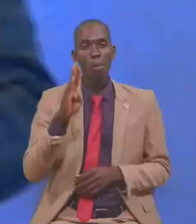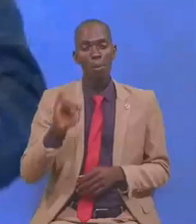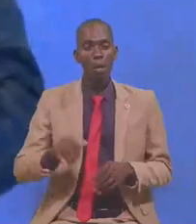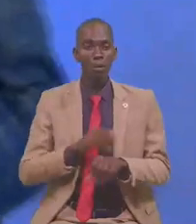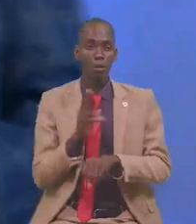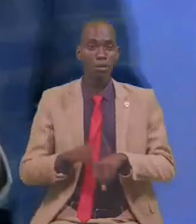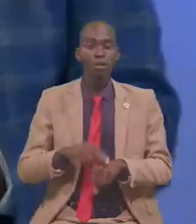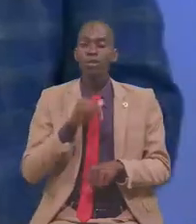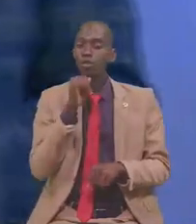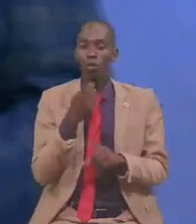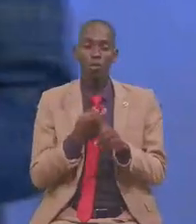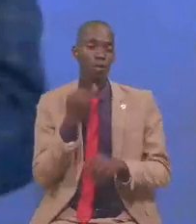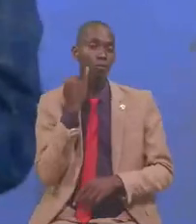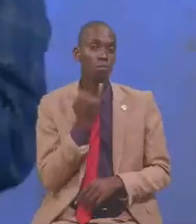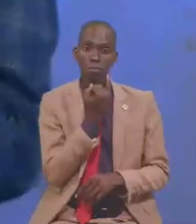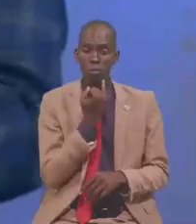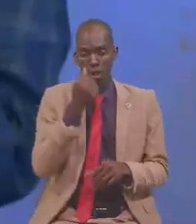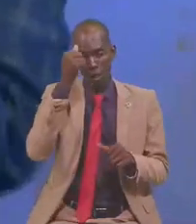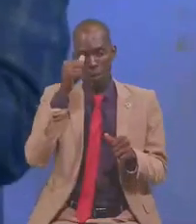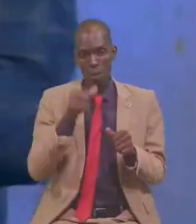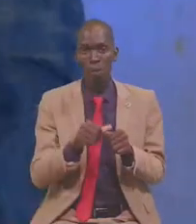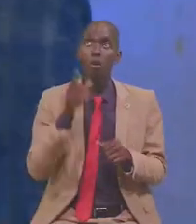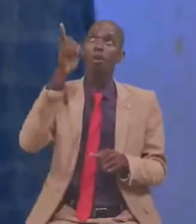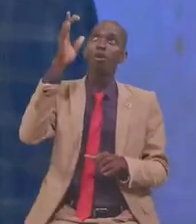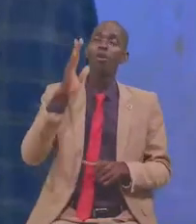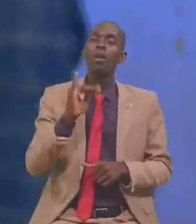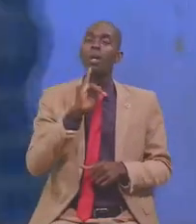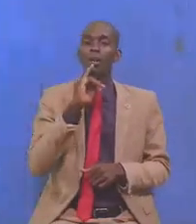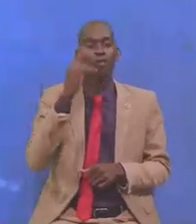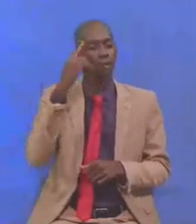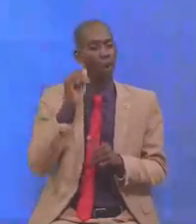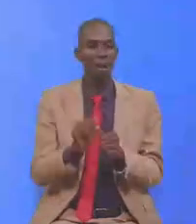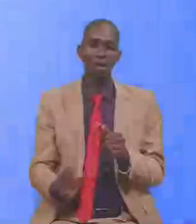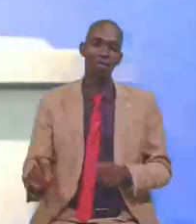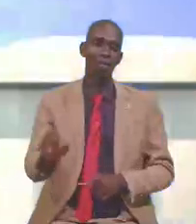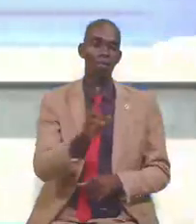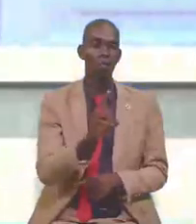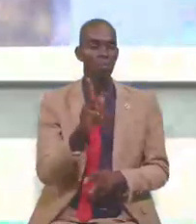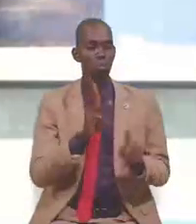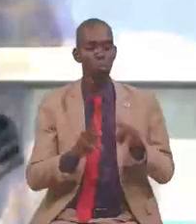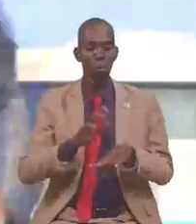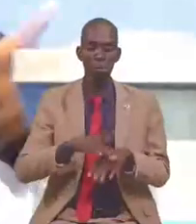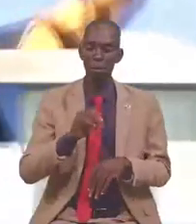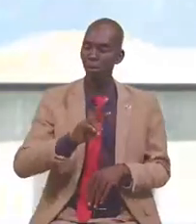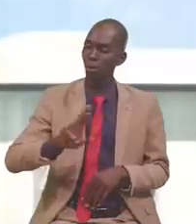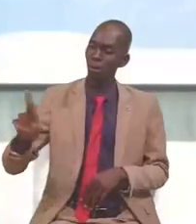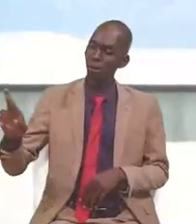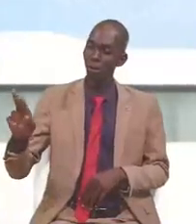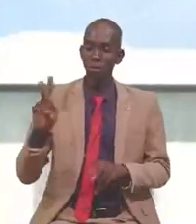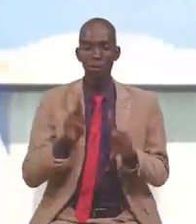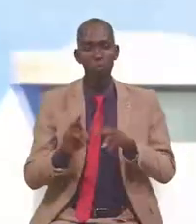une israélite, vous comprenez? Dieu est pour tout le monde, ceux qui sont à gauche, ceux qui sont à